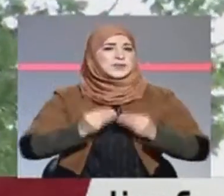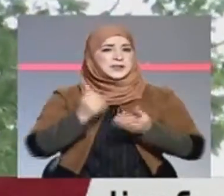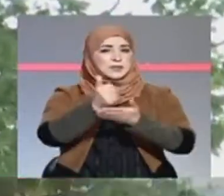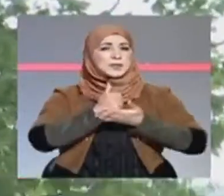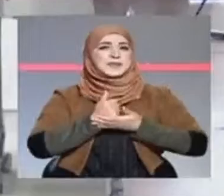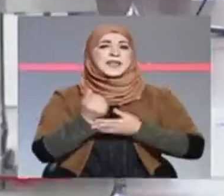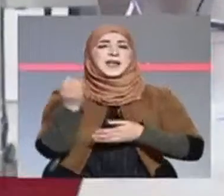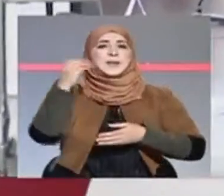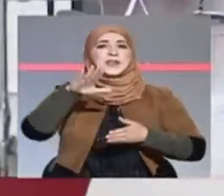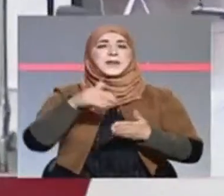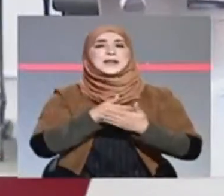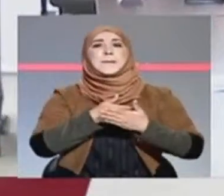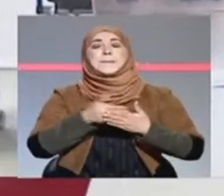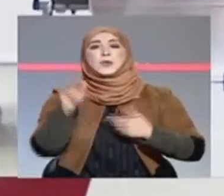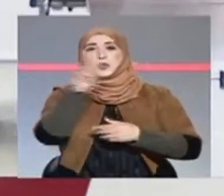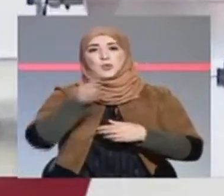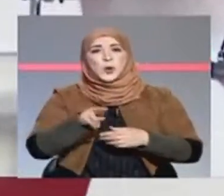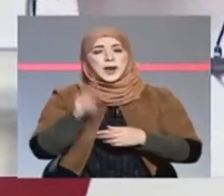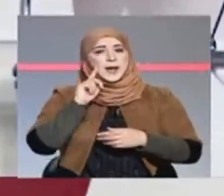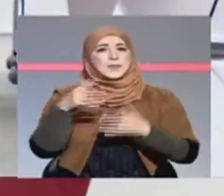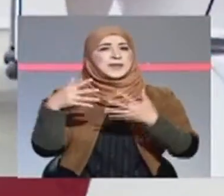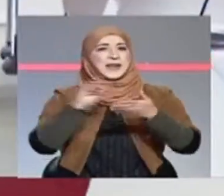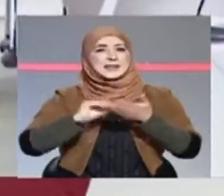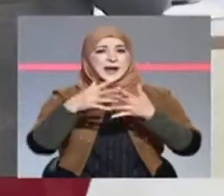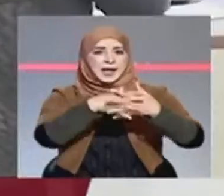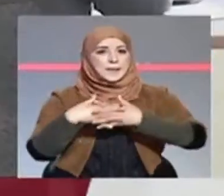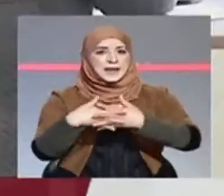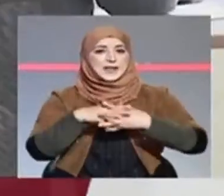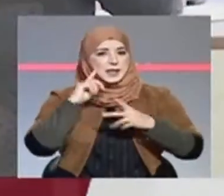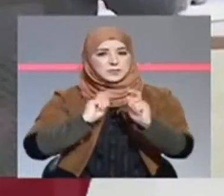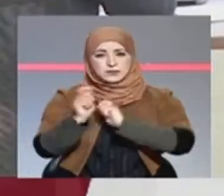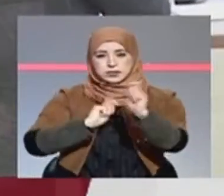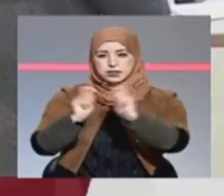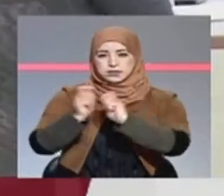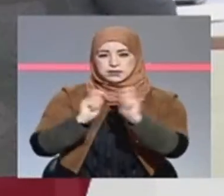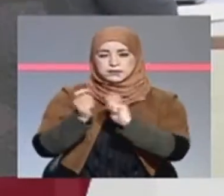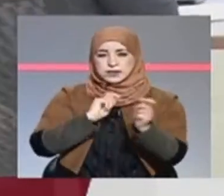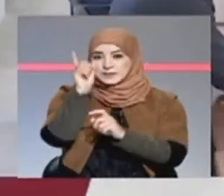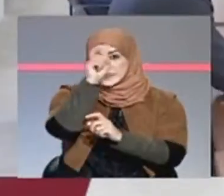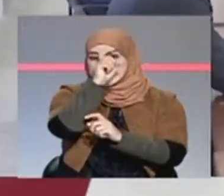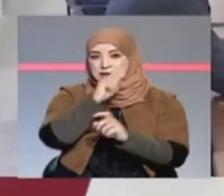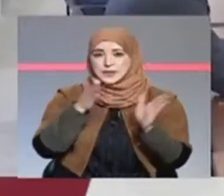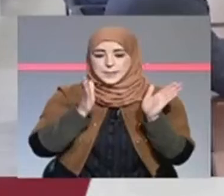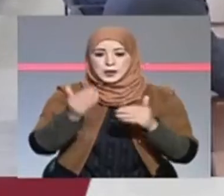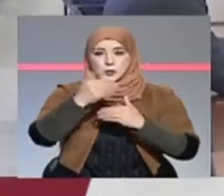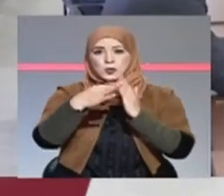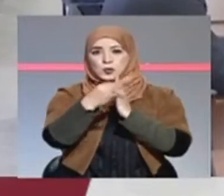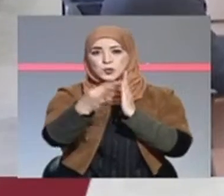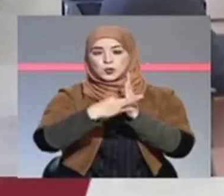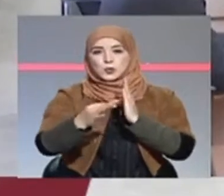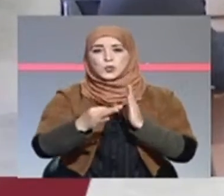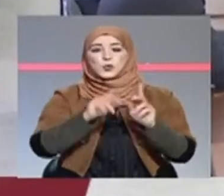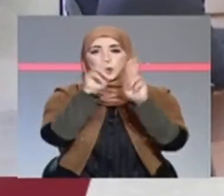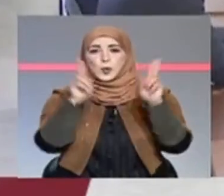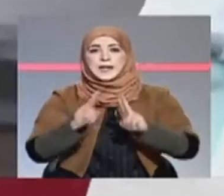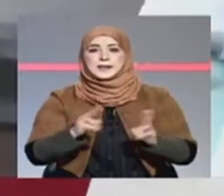مائه مليون دولار من الاداره الامريكيه خلال مفاوضات الدوليه